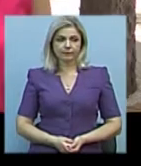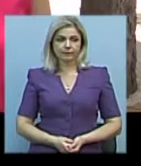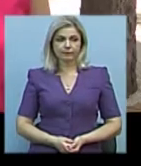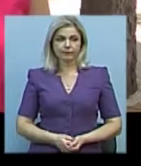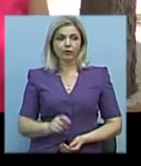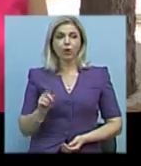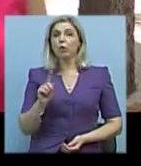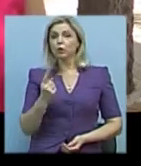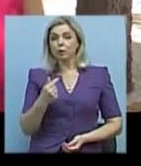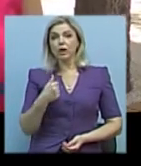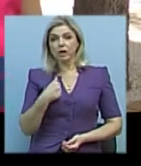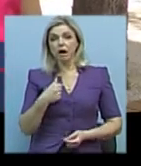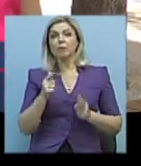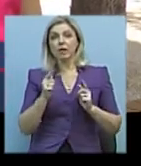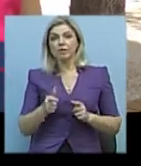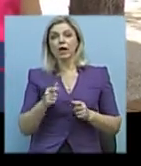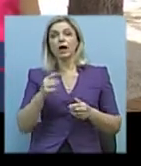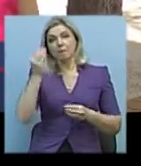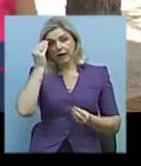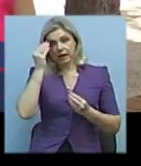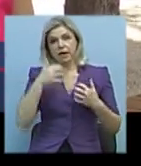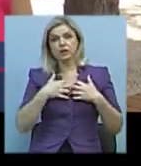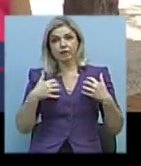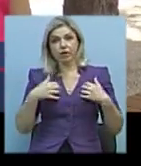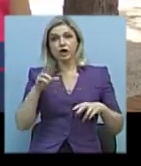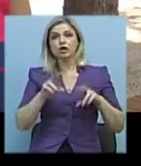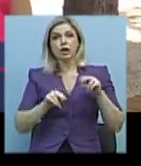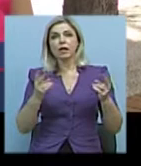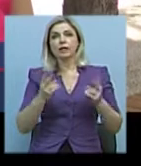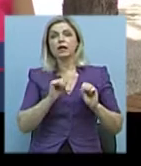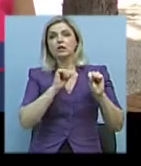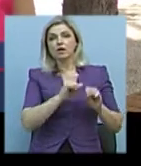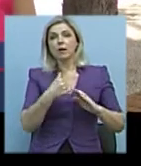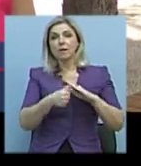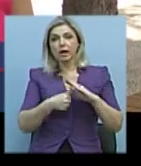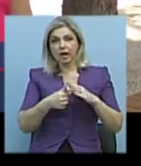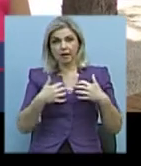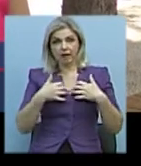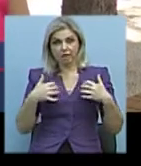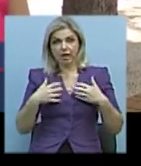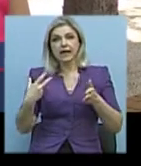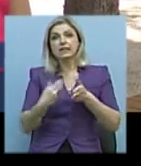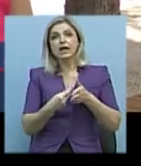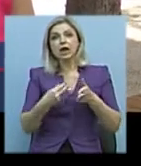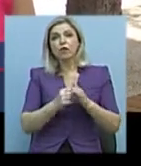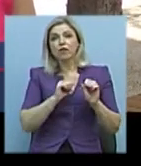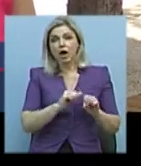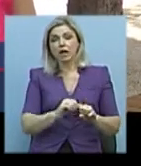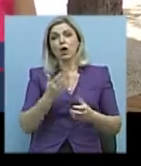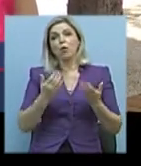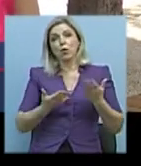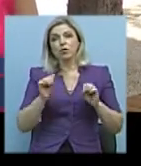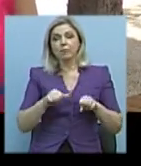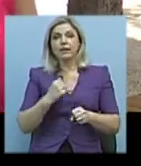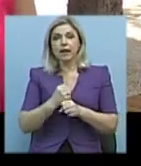Тому що підтримую позицію тварин. Вважаю, що потрібно захищати безпритульних тварин, стерилізувати і, можливо, навіть якісь притулки